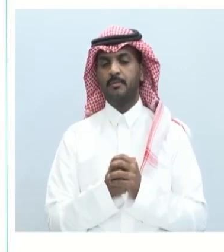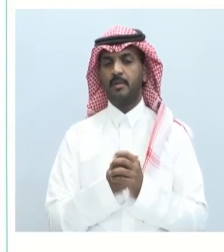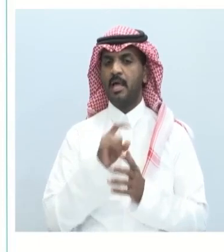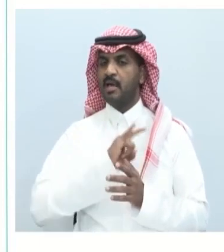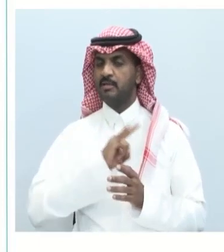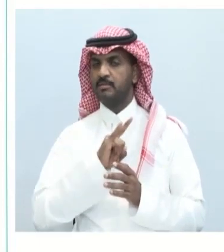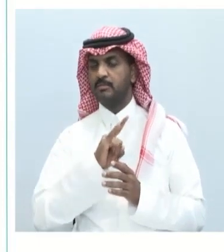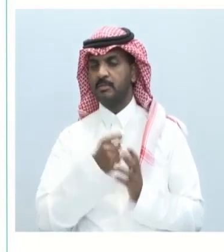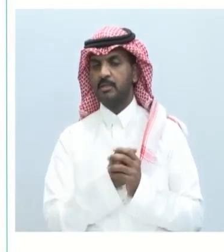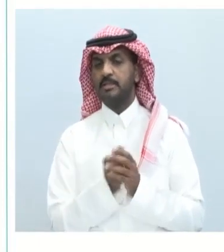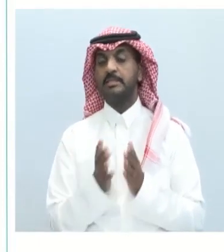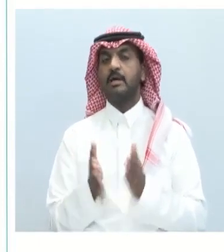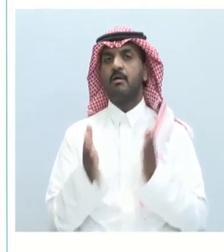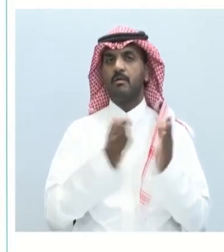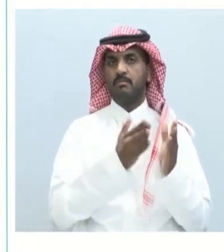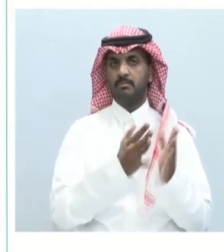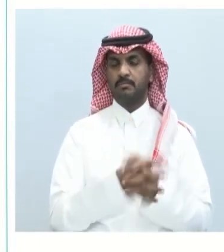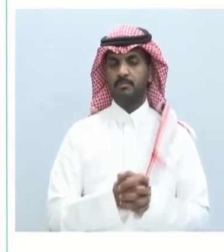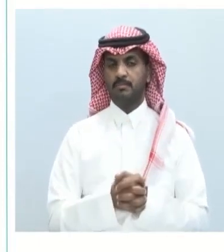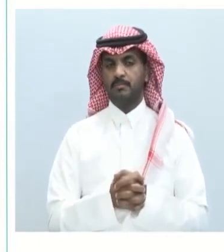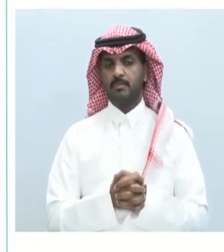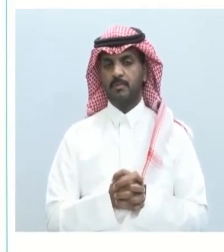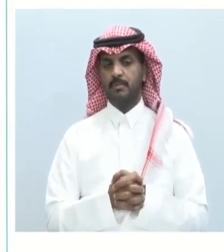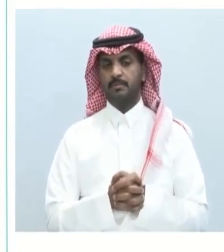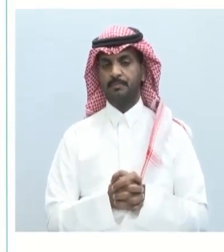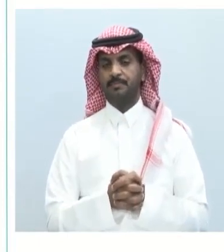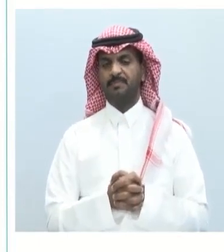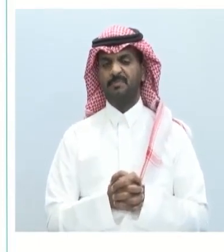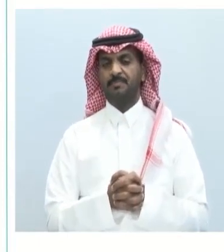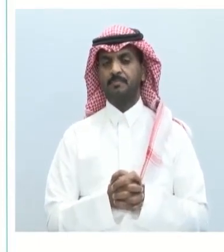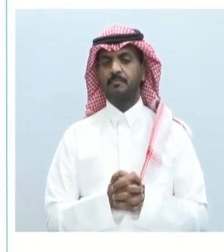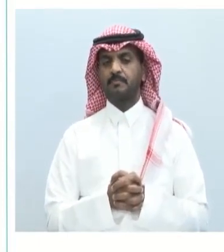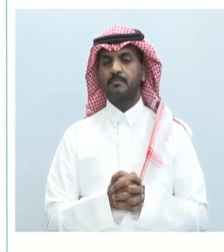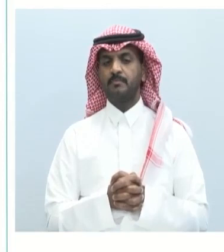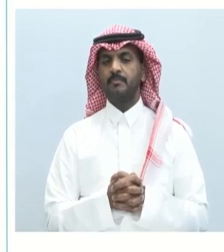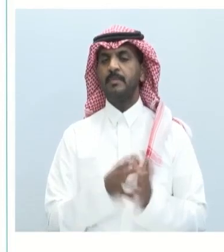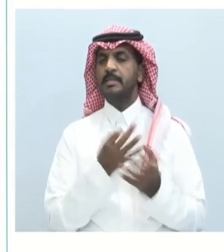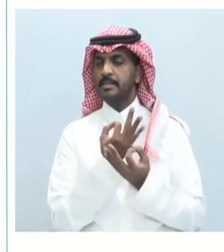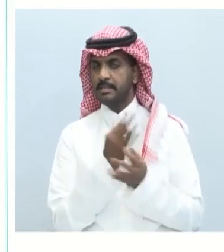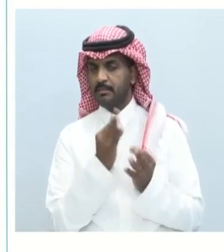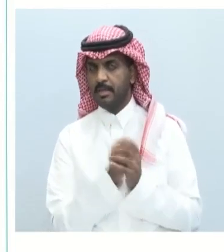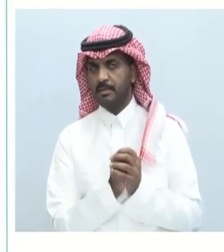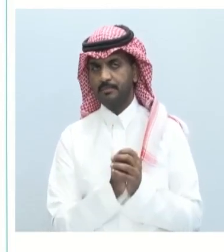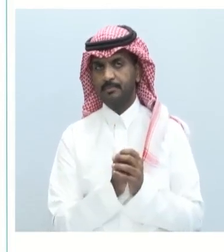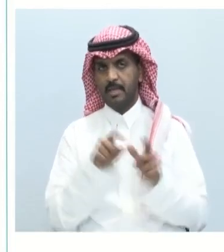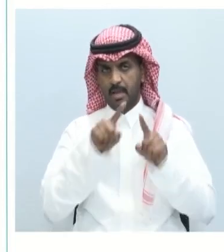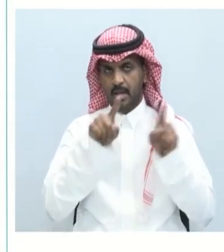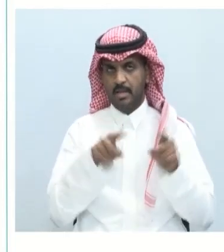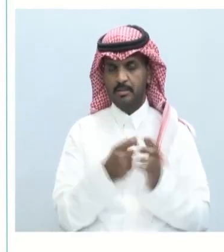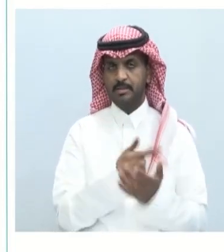تستطيع الانتقال الى الحقل التالي او سجل التالي حتى استكمال الحقل الاسم